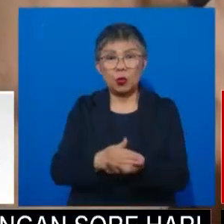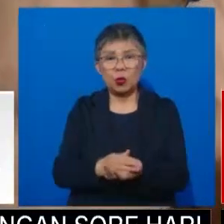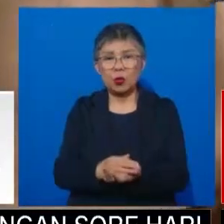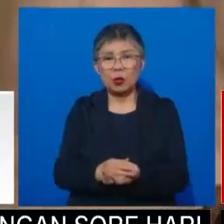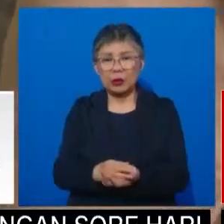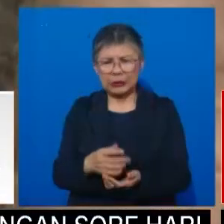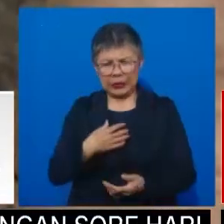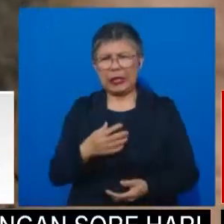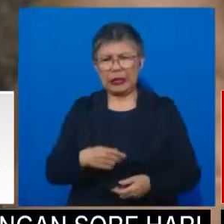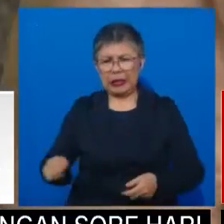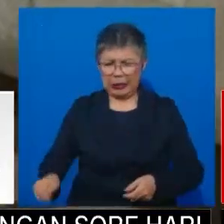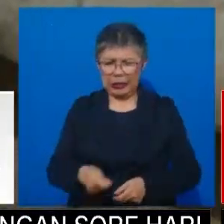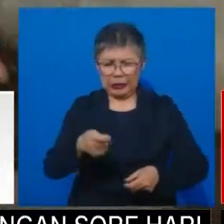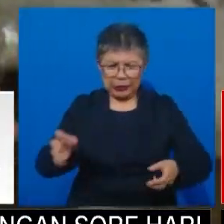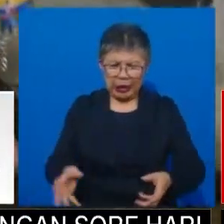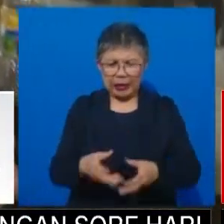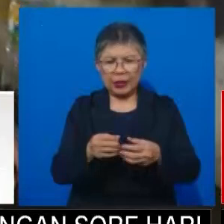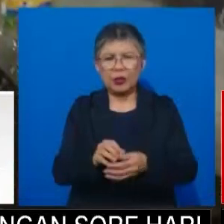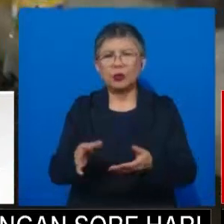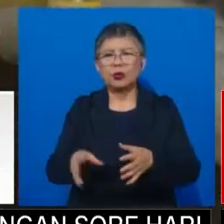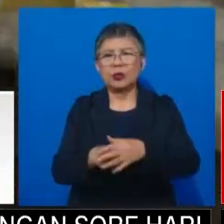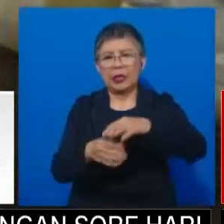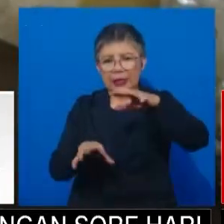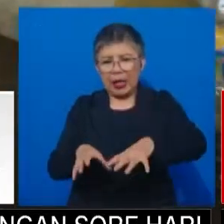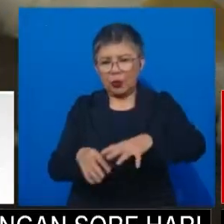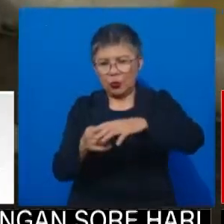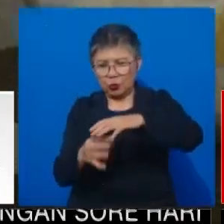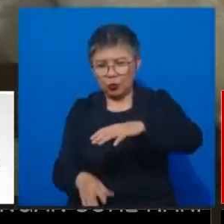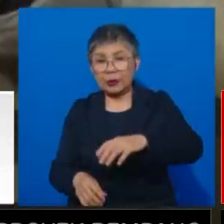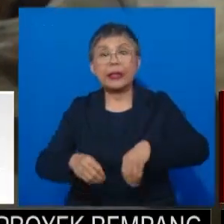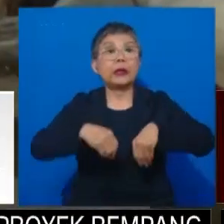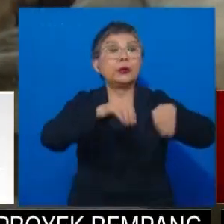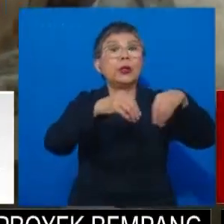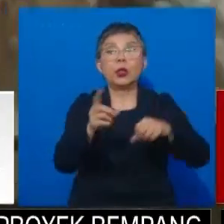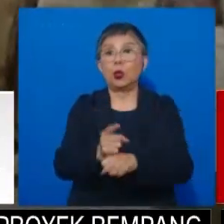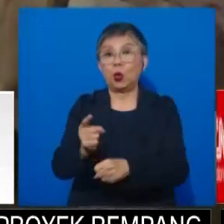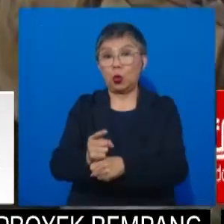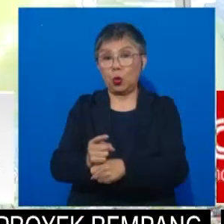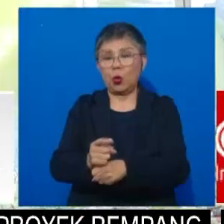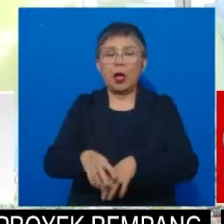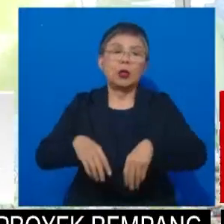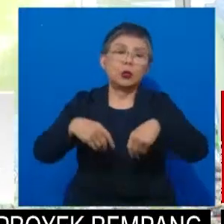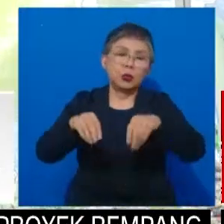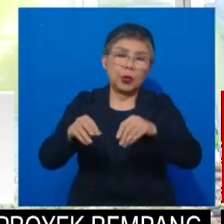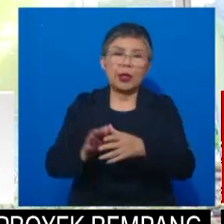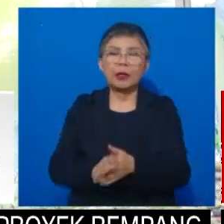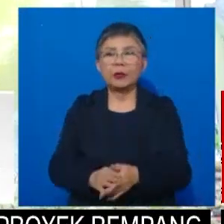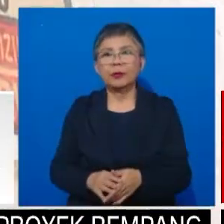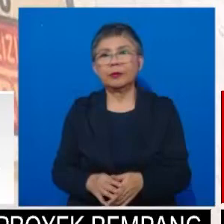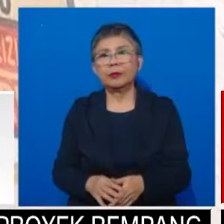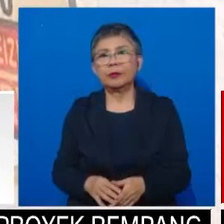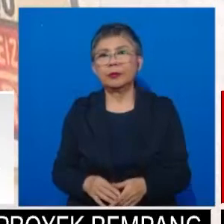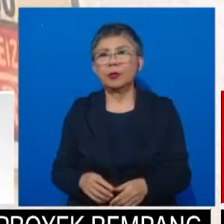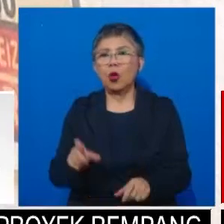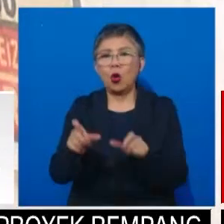dari ya dari pencari, terus kita taruh ke toko-toko sama buat piaraan sendiri juga.